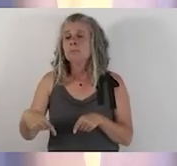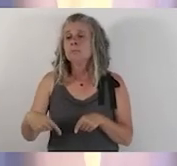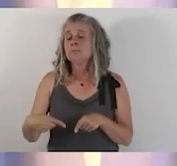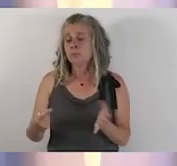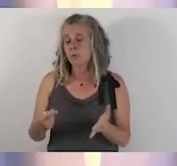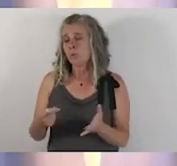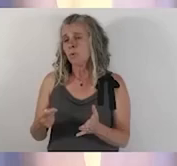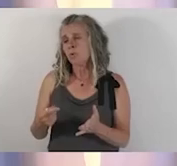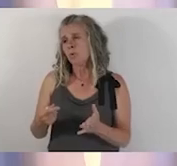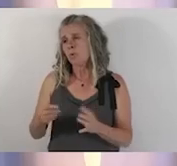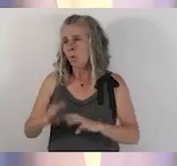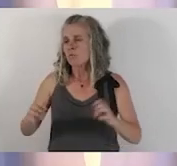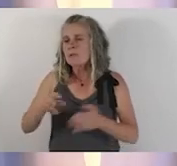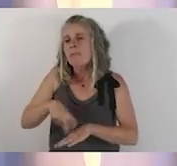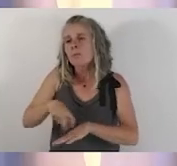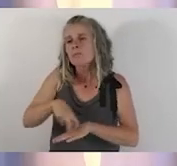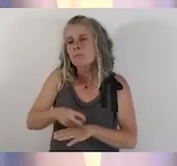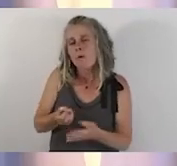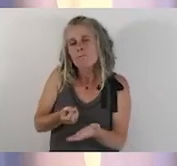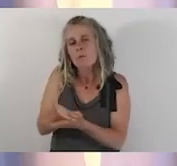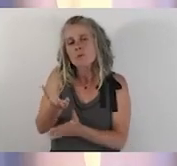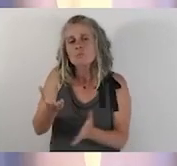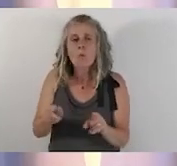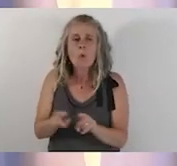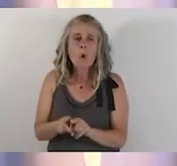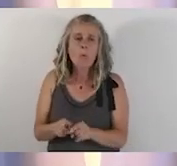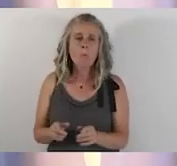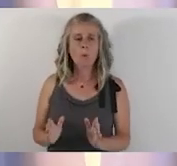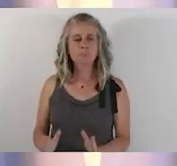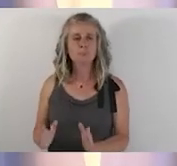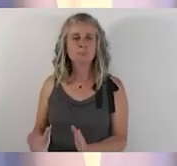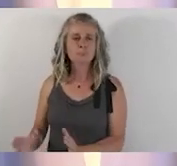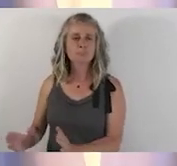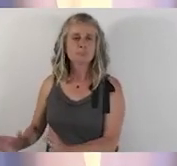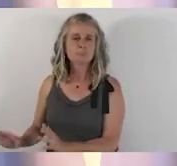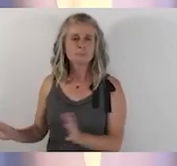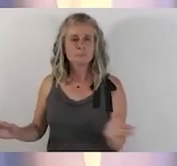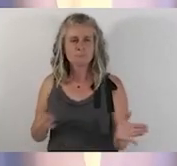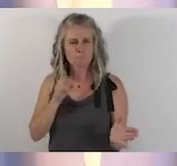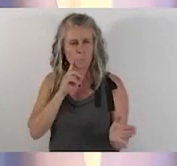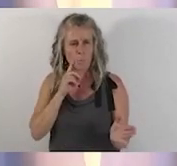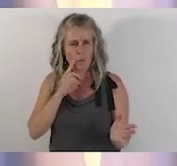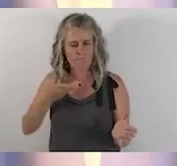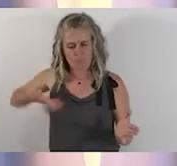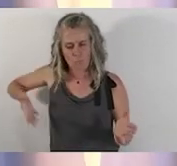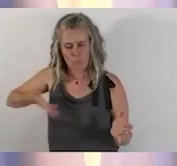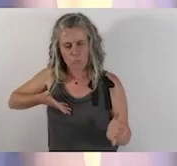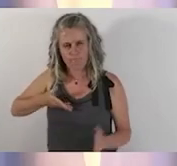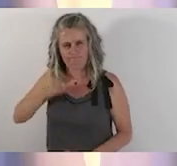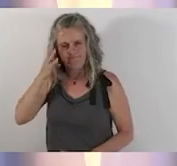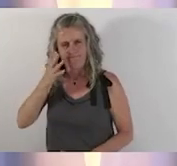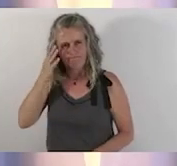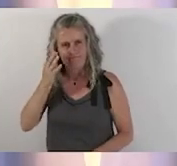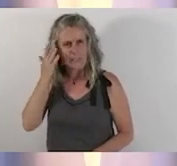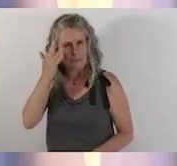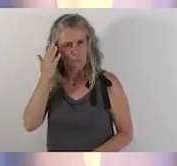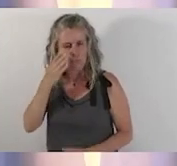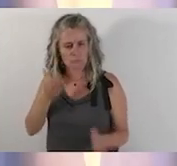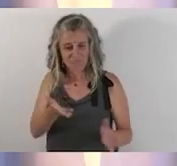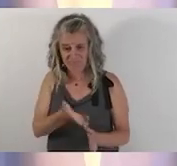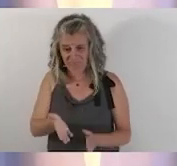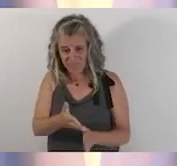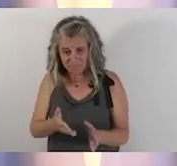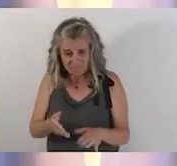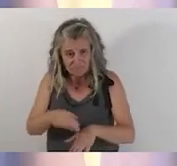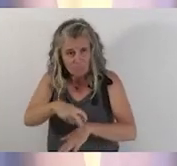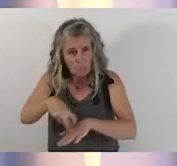pour lui donner un certain caractère solennel, concernant nos inquiétudes par rapport à l'évolution des fermetures de classes dans le 7e